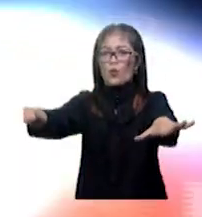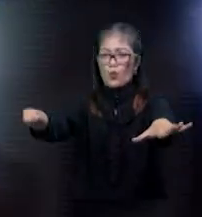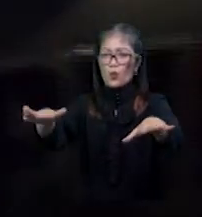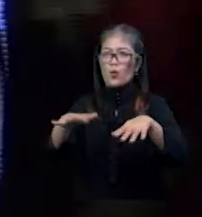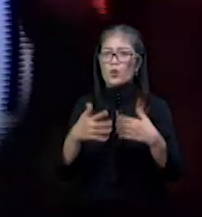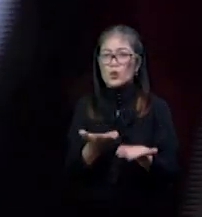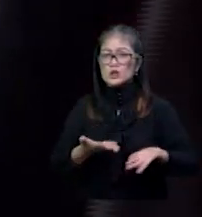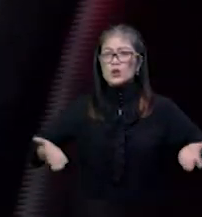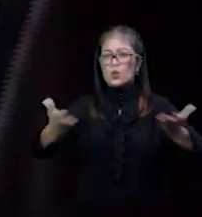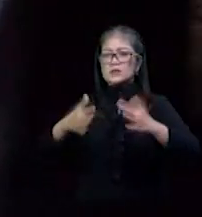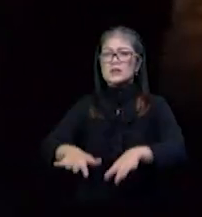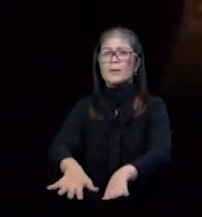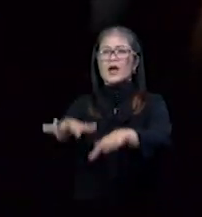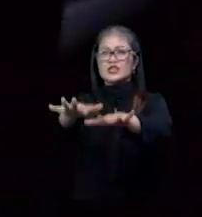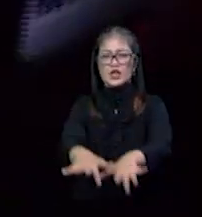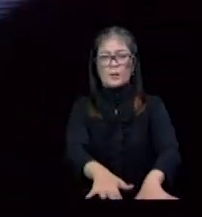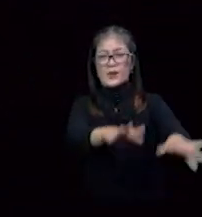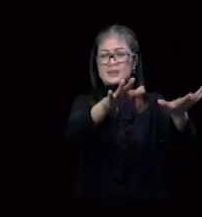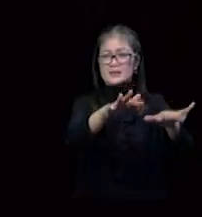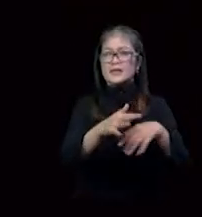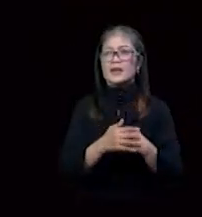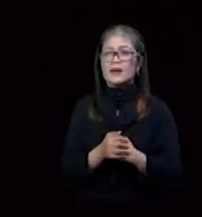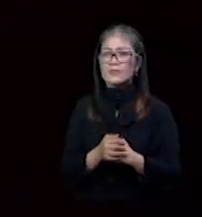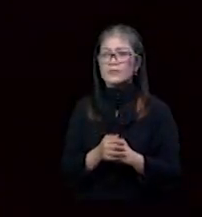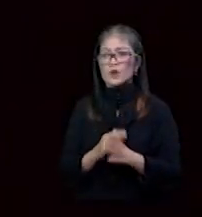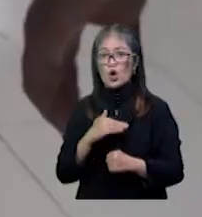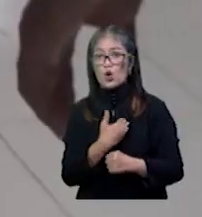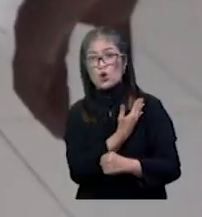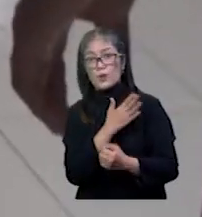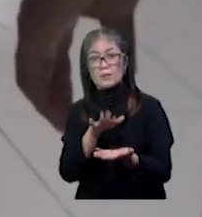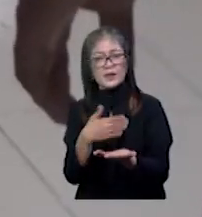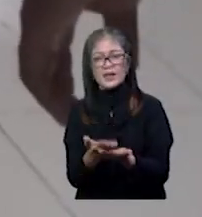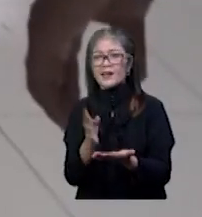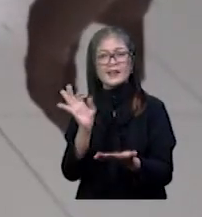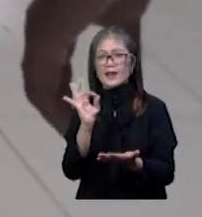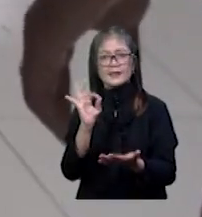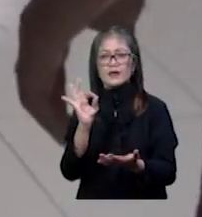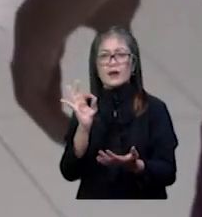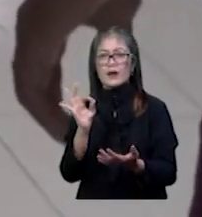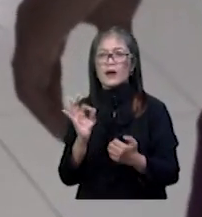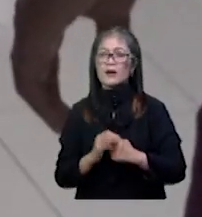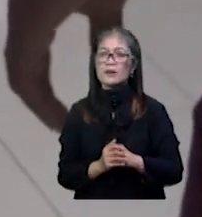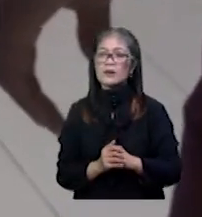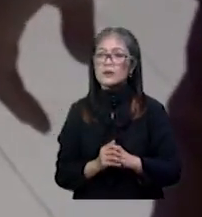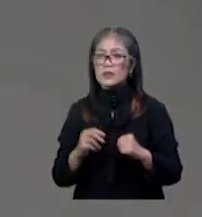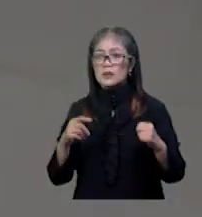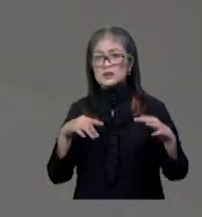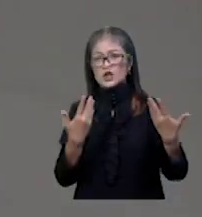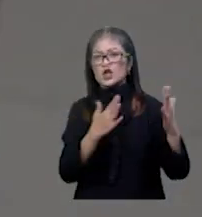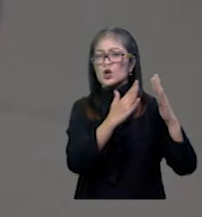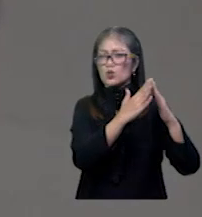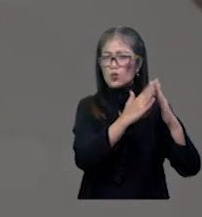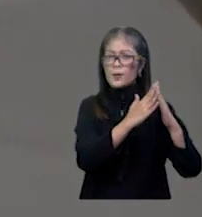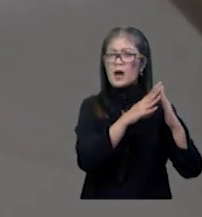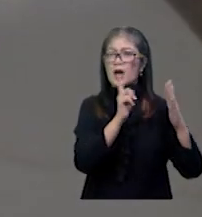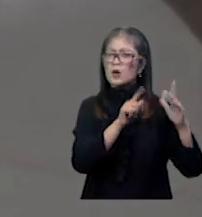sini tak ada korban dalam peristiwa ini puluhan rumah warga dan bangunan terendam dan rusak akibat